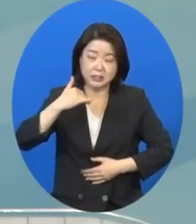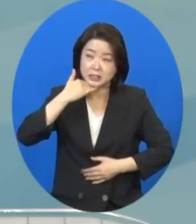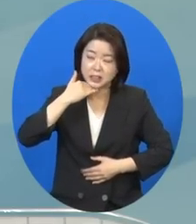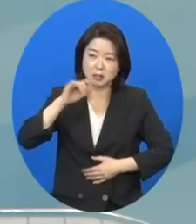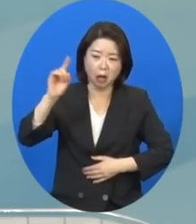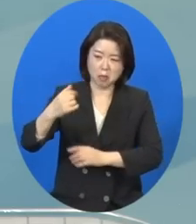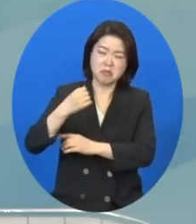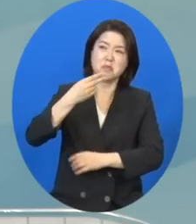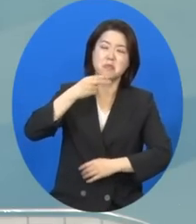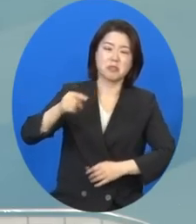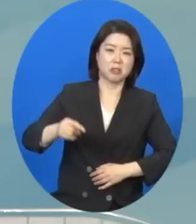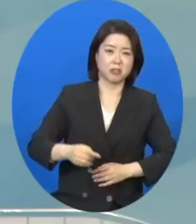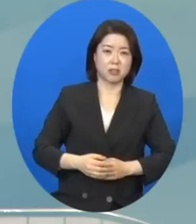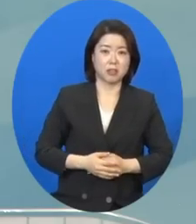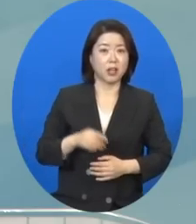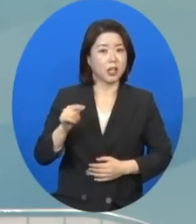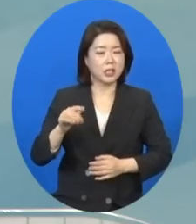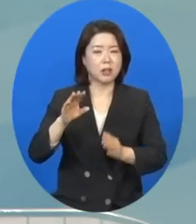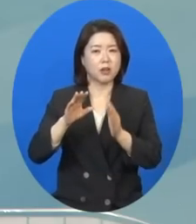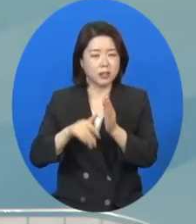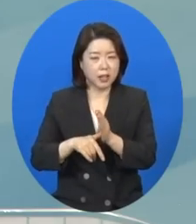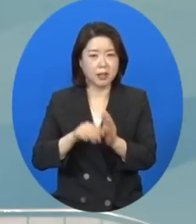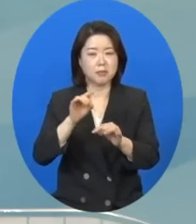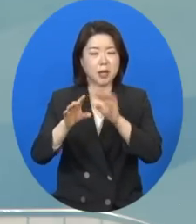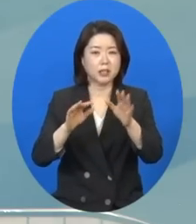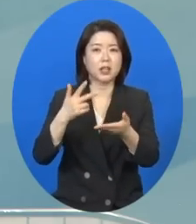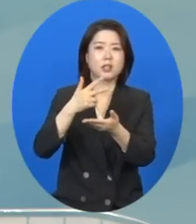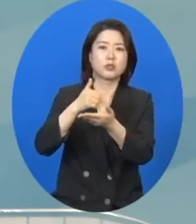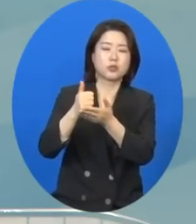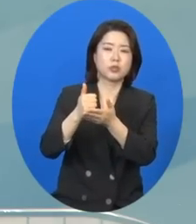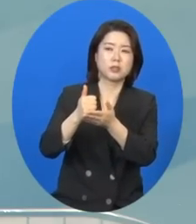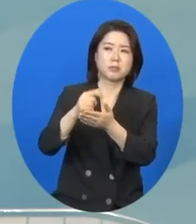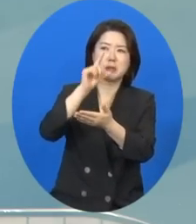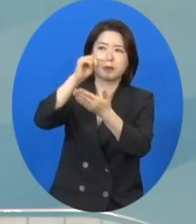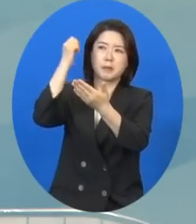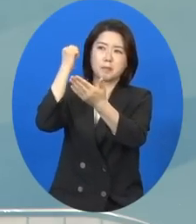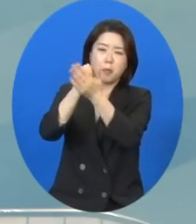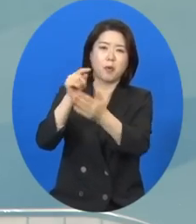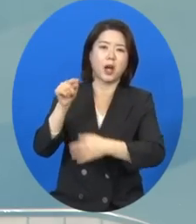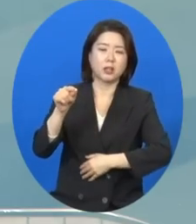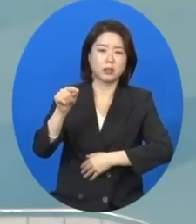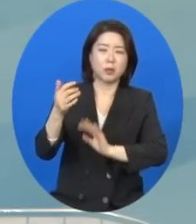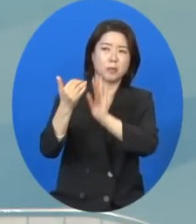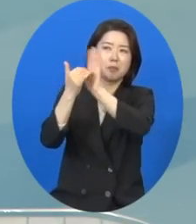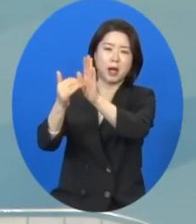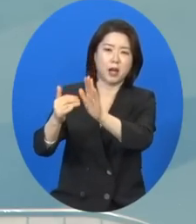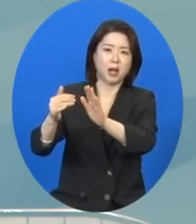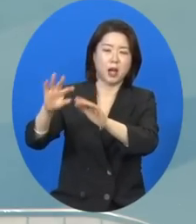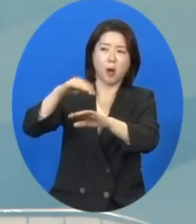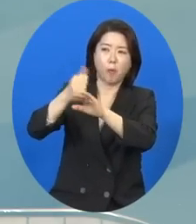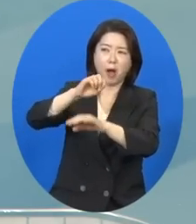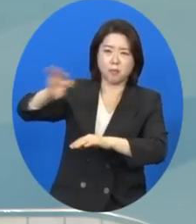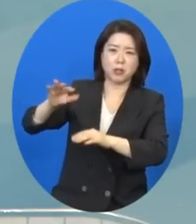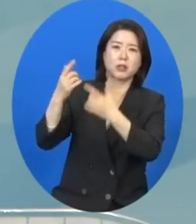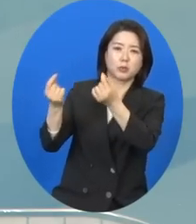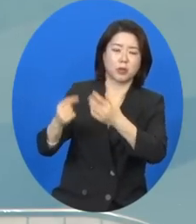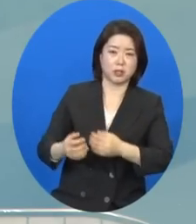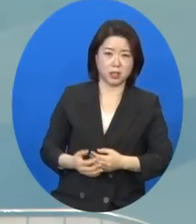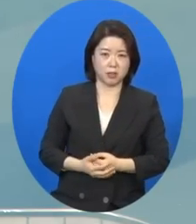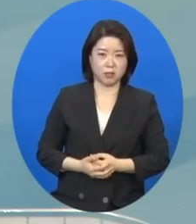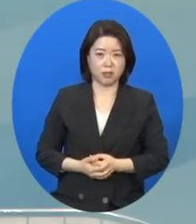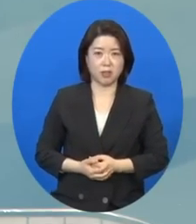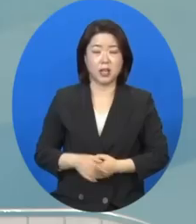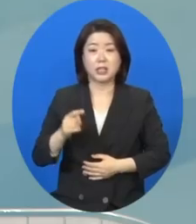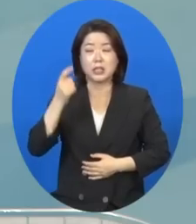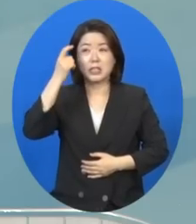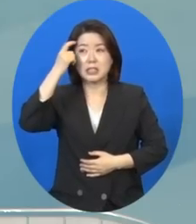아무런 힘이 없던데요 뭐 그럴 때마다 우리는 주님을 못 박는 것으로 거절한 것입니다 아예 물으면 다행이죠